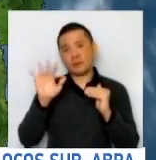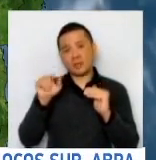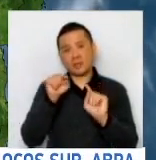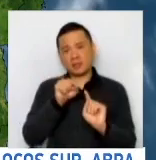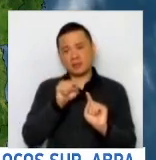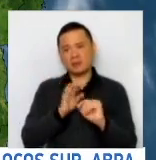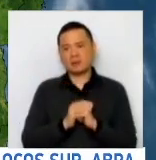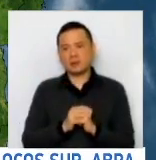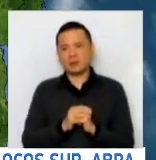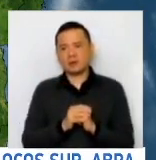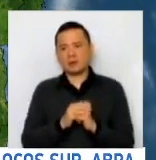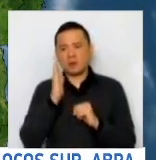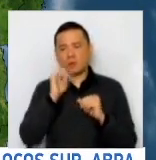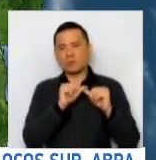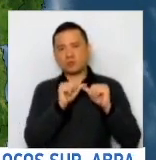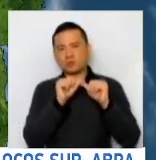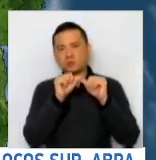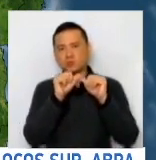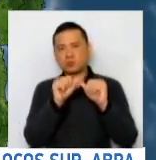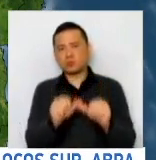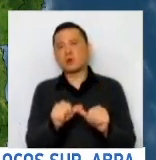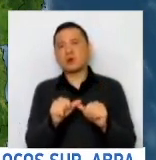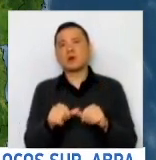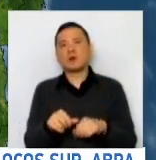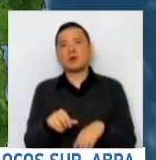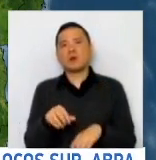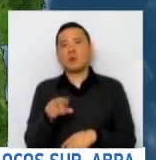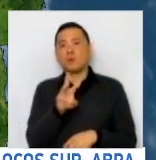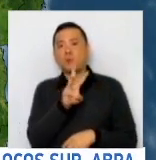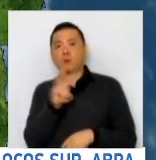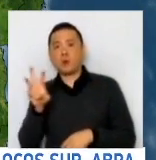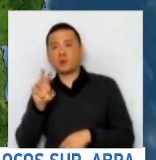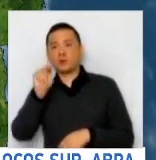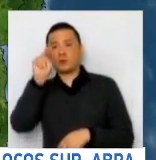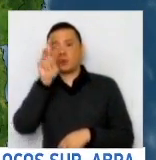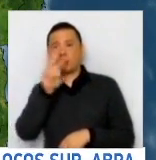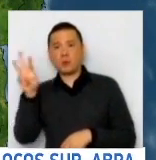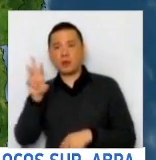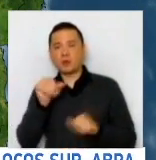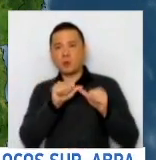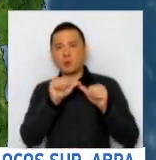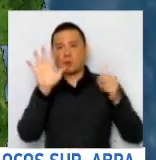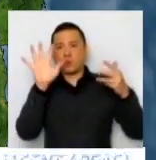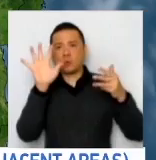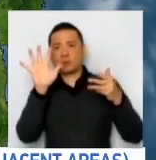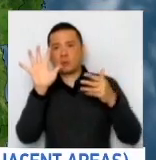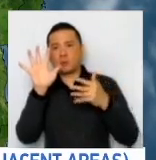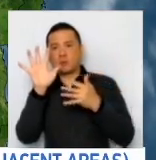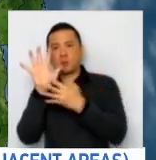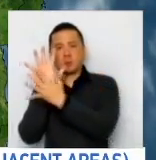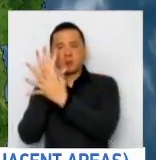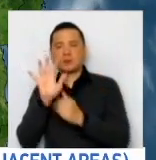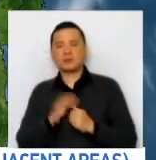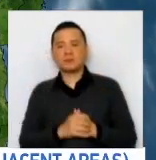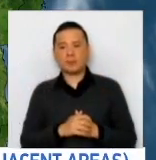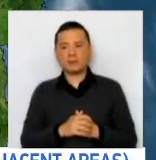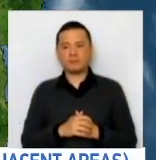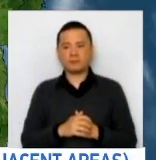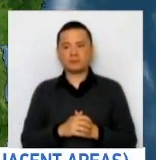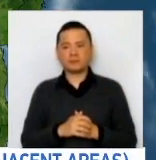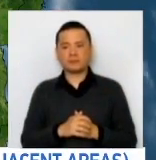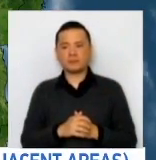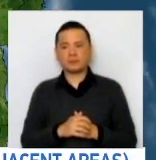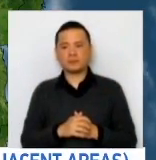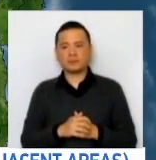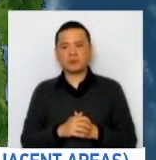sa direksyong west-northwest sa bilis na 15 kilometers per hour. Inaasahan pa rin natin yung pagkilos ng bagyo si Jolina ay maapekto